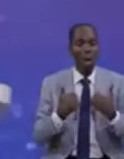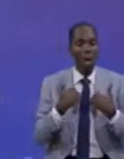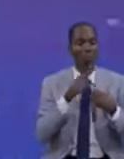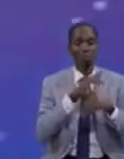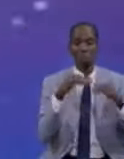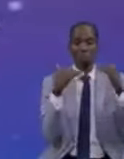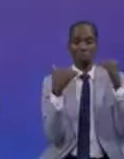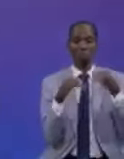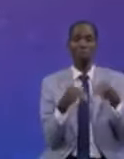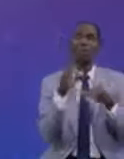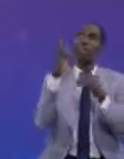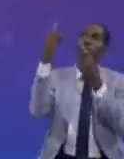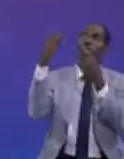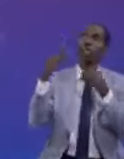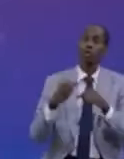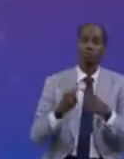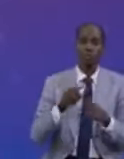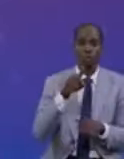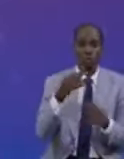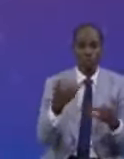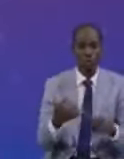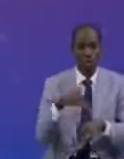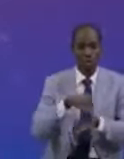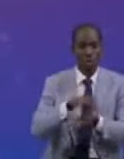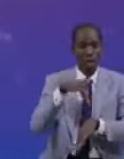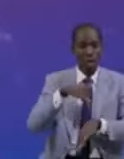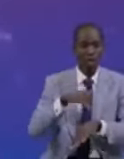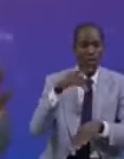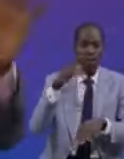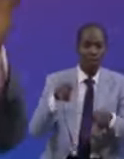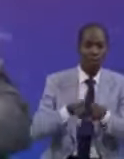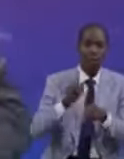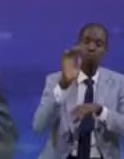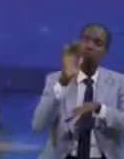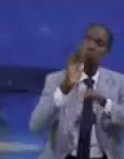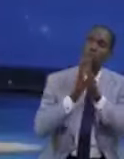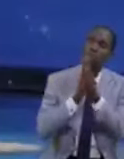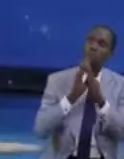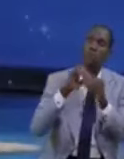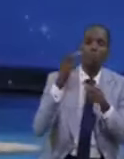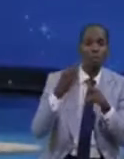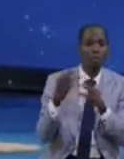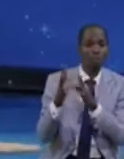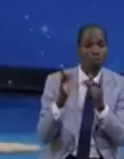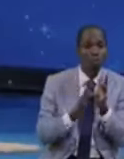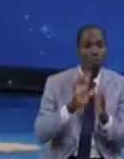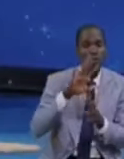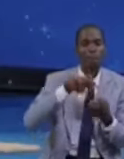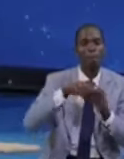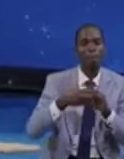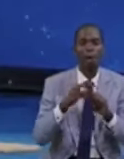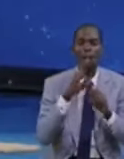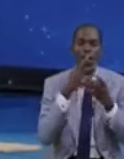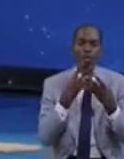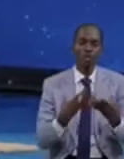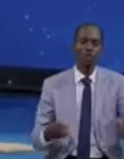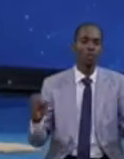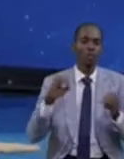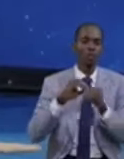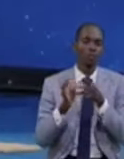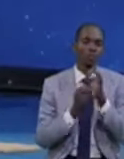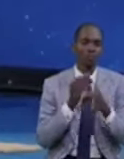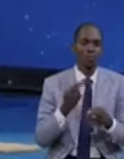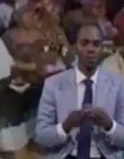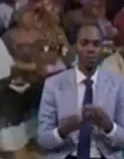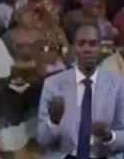toi ce soir et à la mention du nom de Jésus tes problèmes sont résolus mes problèmes sont